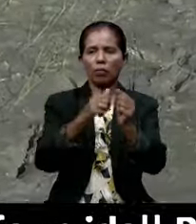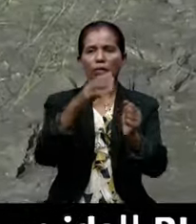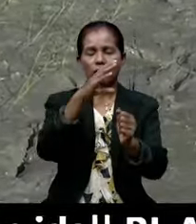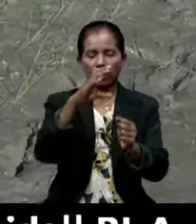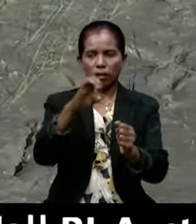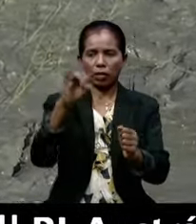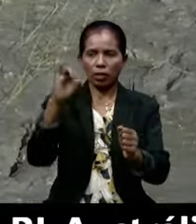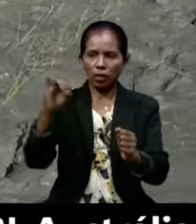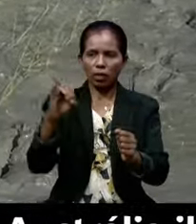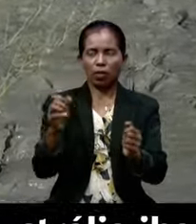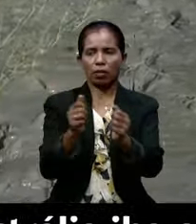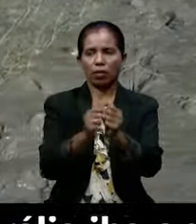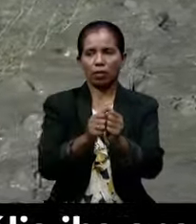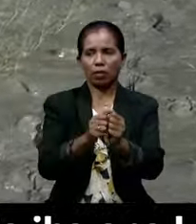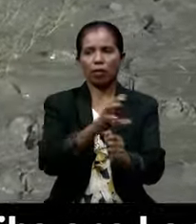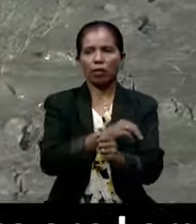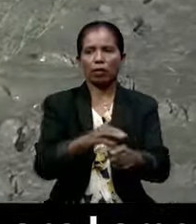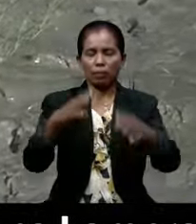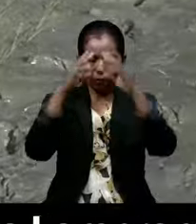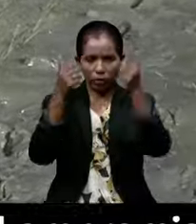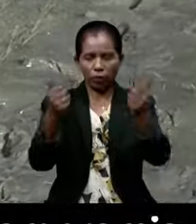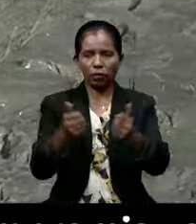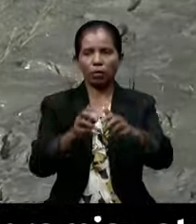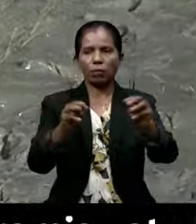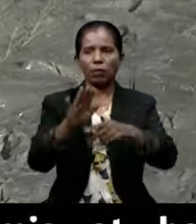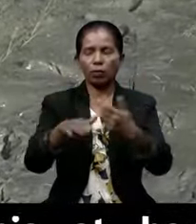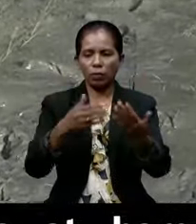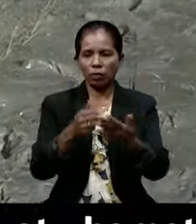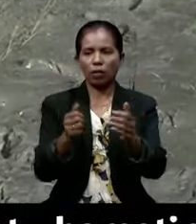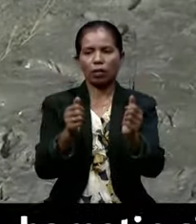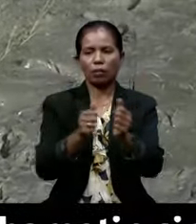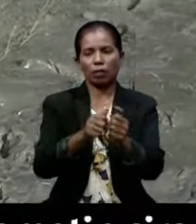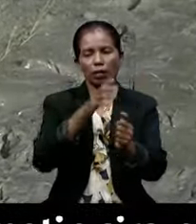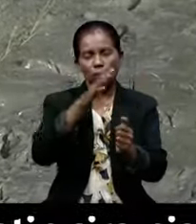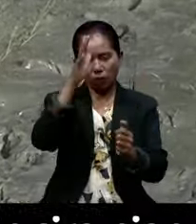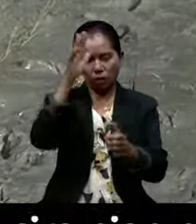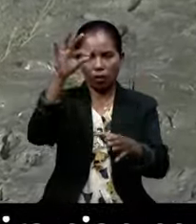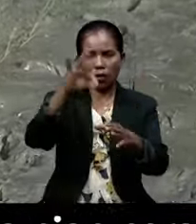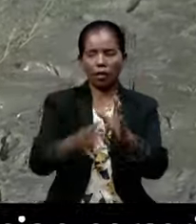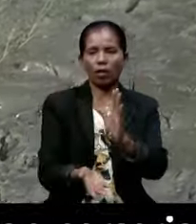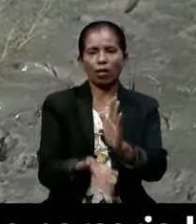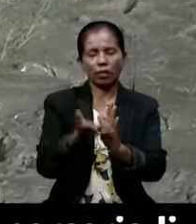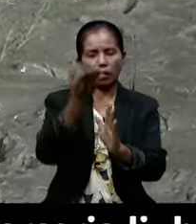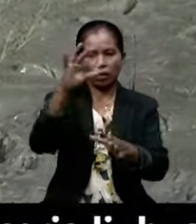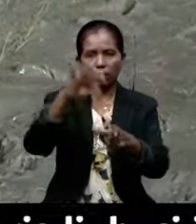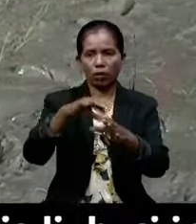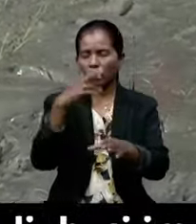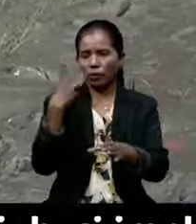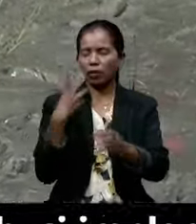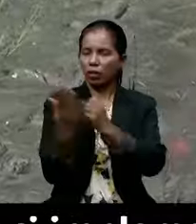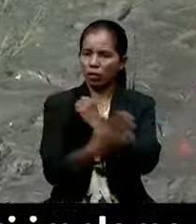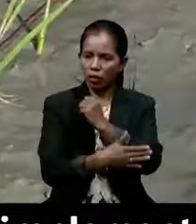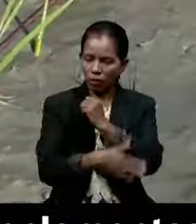ministeri agrikultura, o presidente autoridade do município sira, hamoto ko itin nama sira, atu hadia, mahasai, perusahaan, yaitu relaran perusahaan